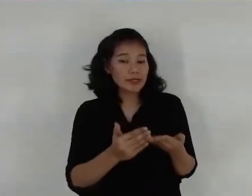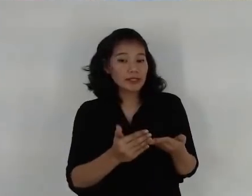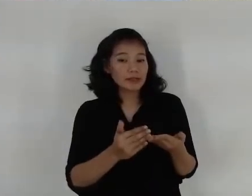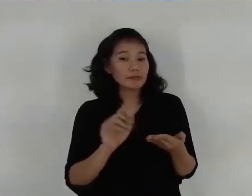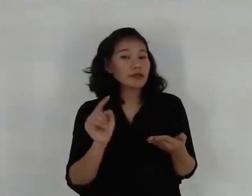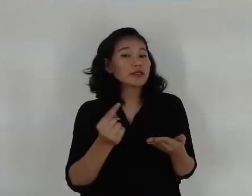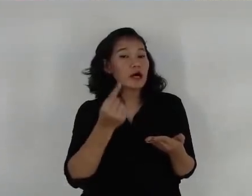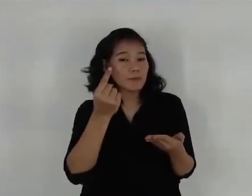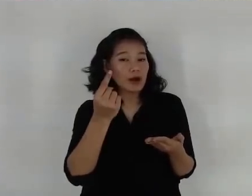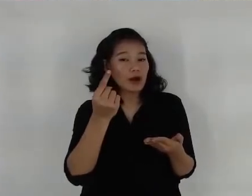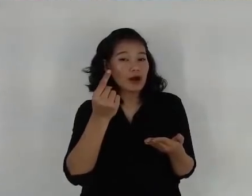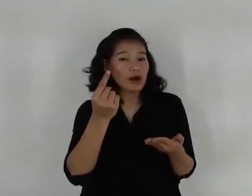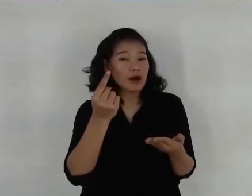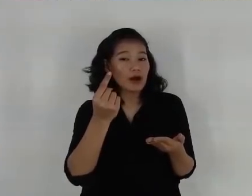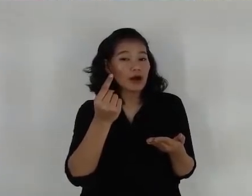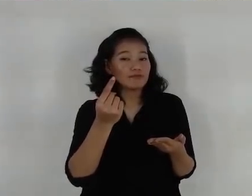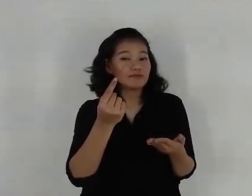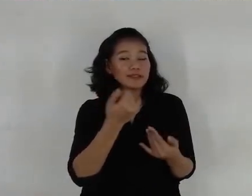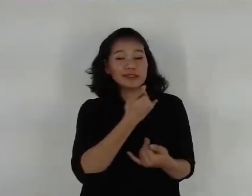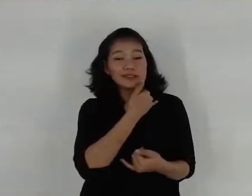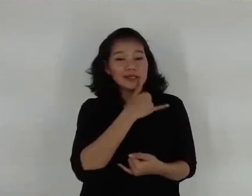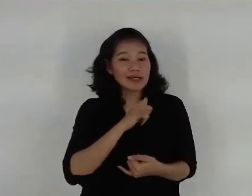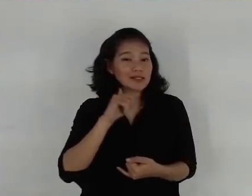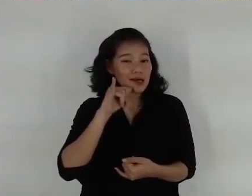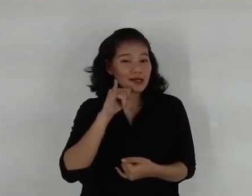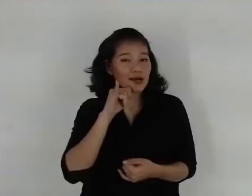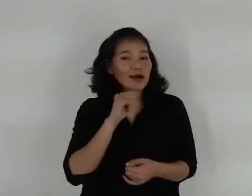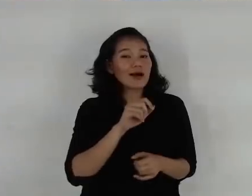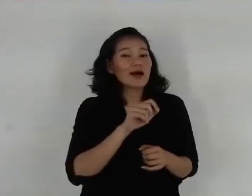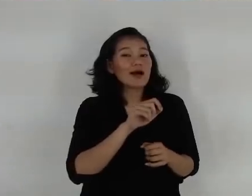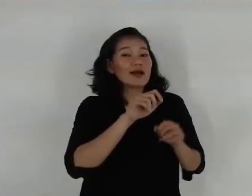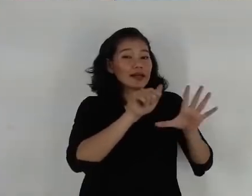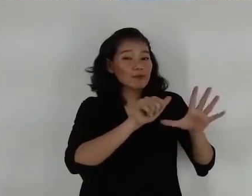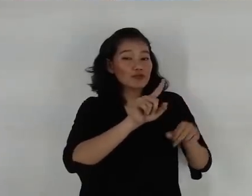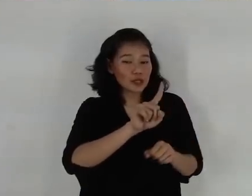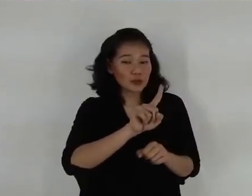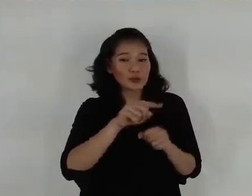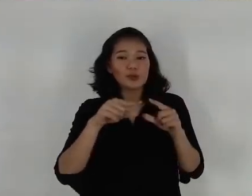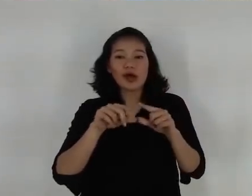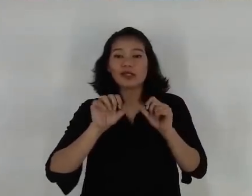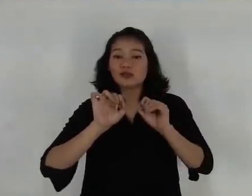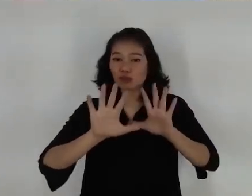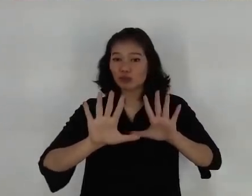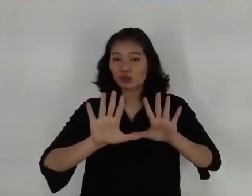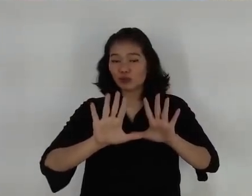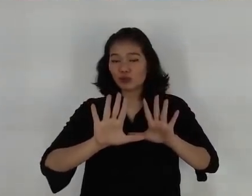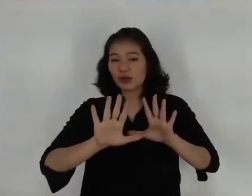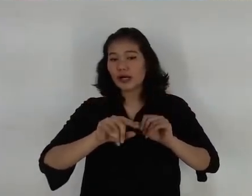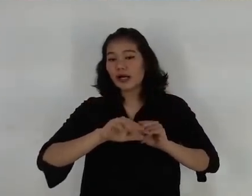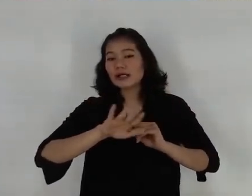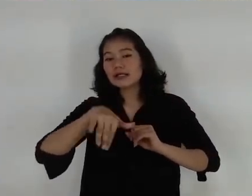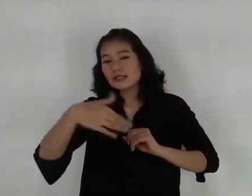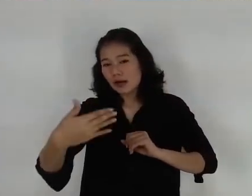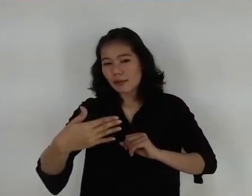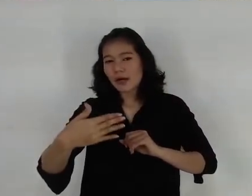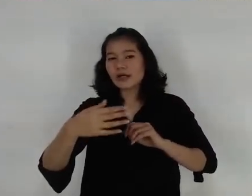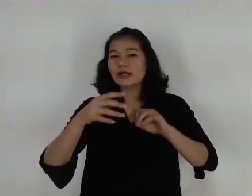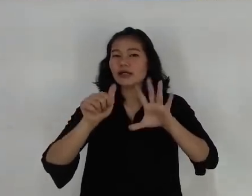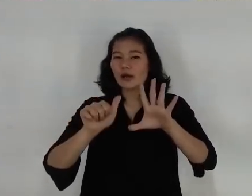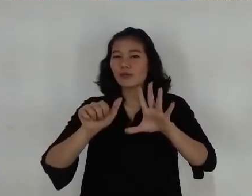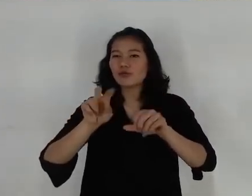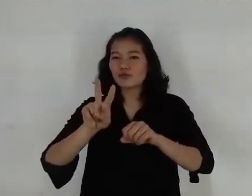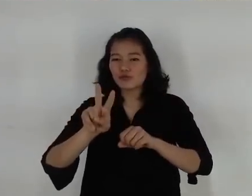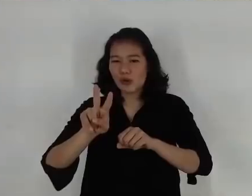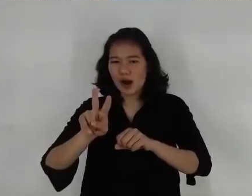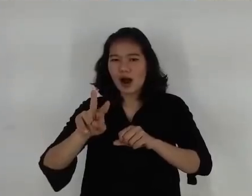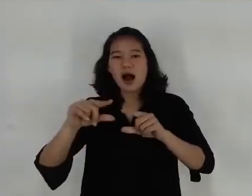diambil dari kitab Yesaya pasal 61 ayat 10 sampai pasal 62